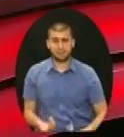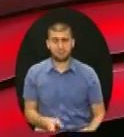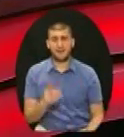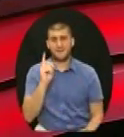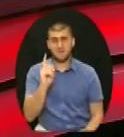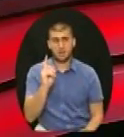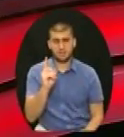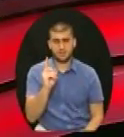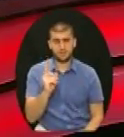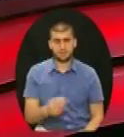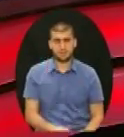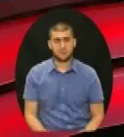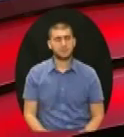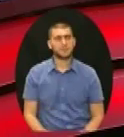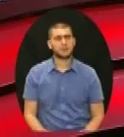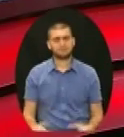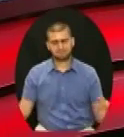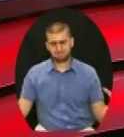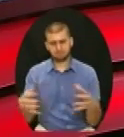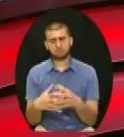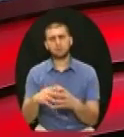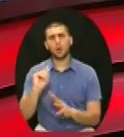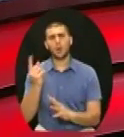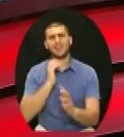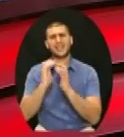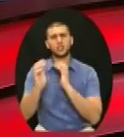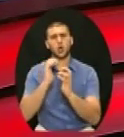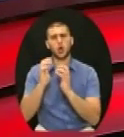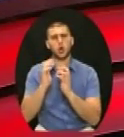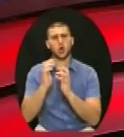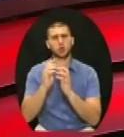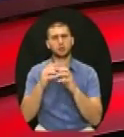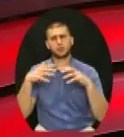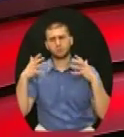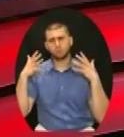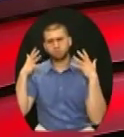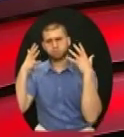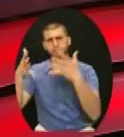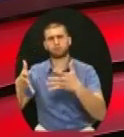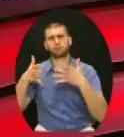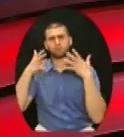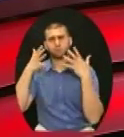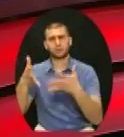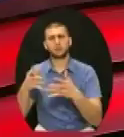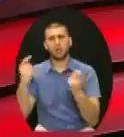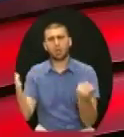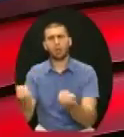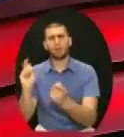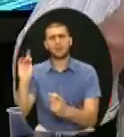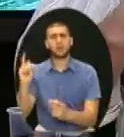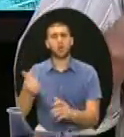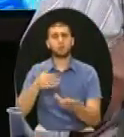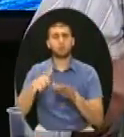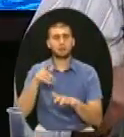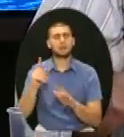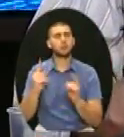אבל הריכוז הזה של כל ערוצי התקשורת בהפגזה בלתי פוסקת של דמוניזציה נגד ראש הממשלה,